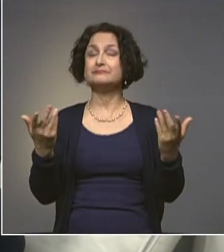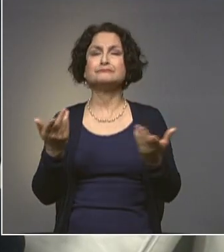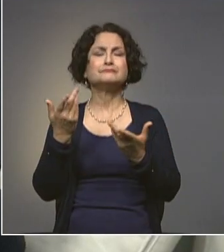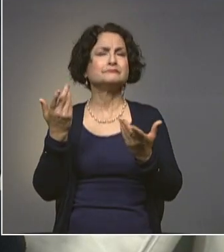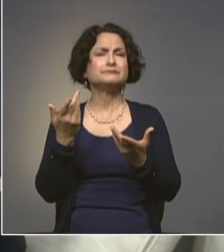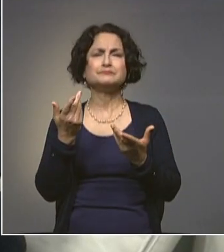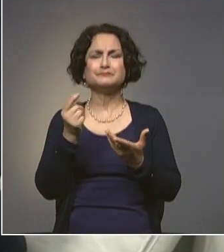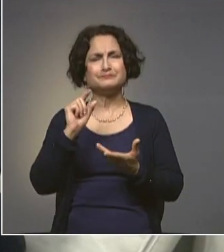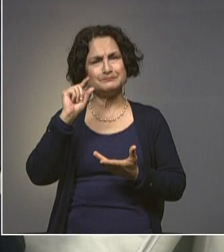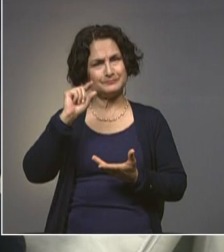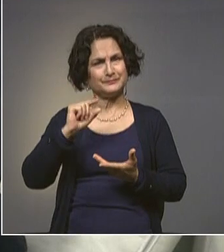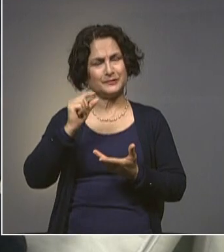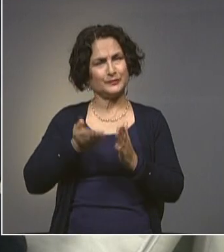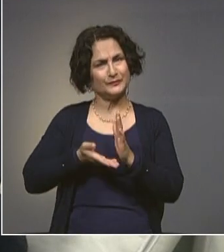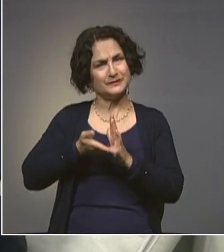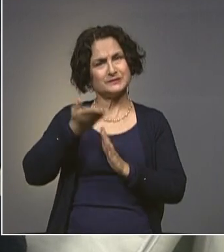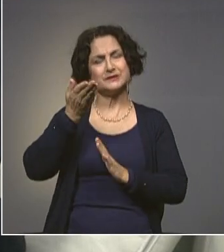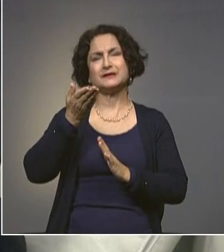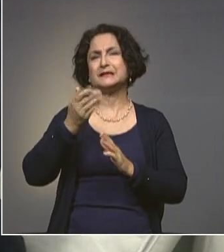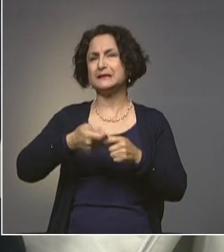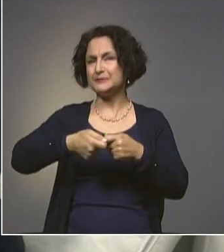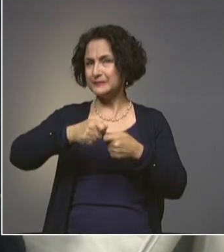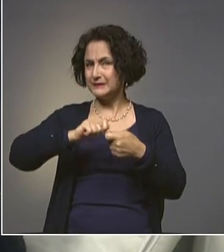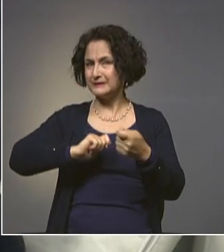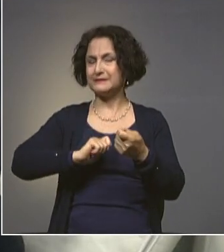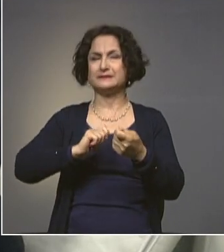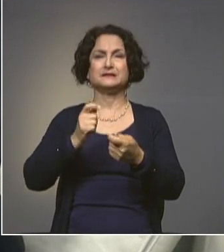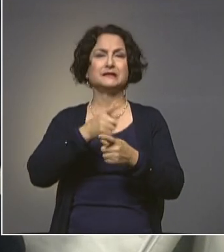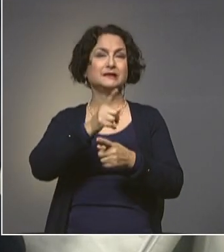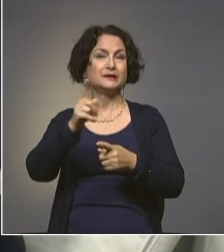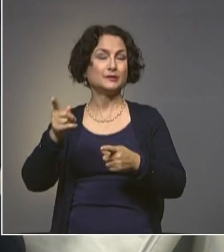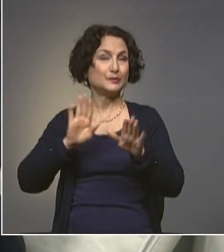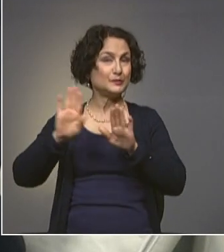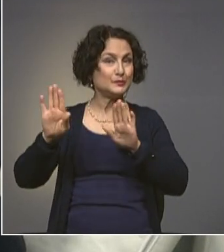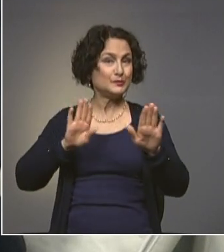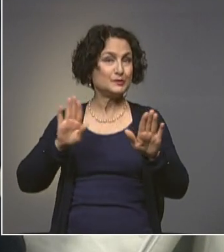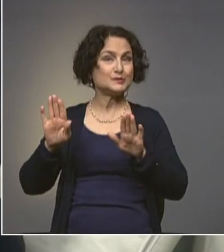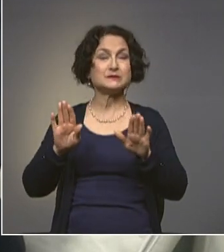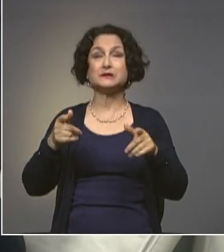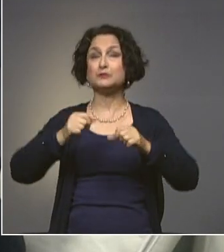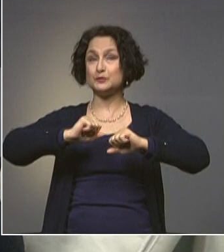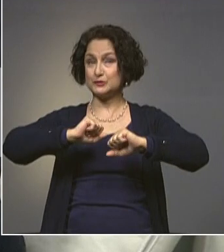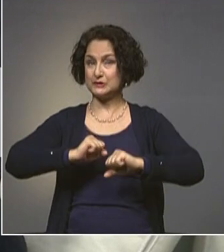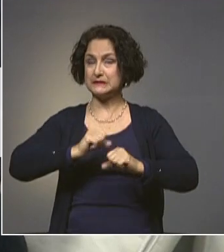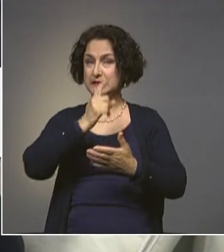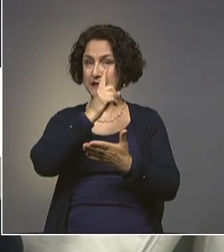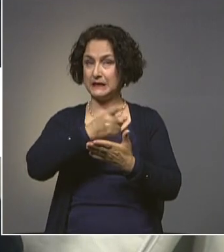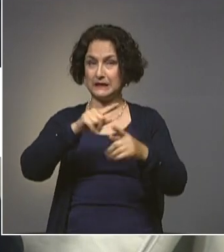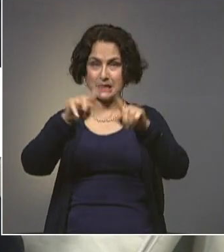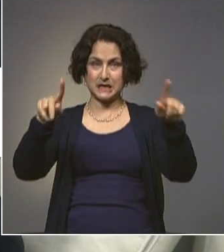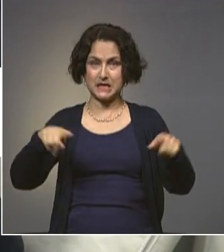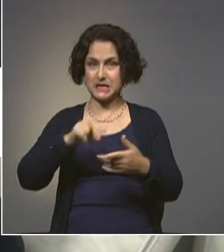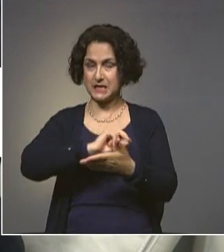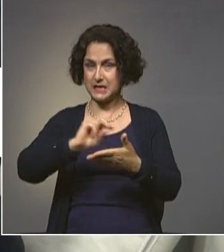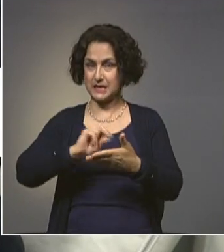Символично увеличение на билетите за някои от музеите в Пловдив. Това предвиждат промените в общинската наредба, с която се определят размерите на